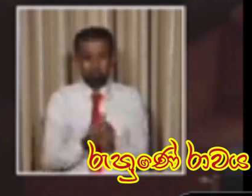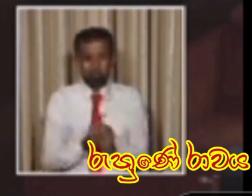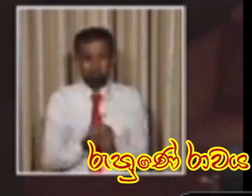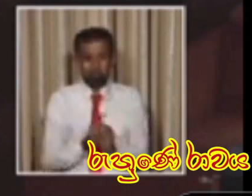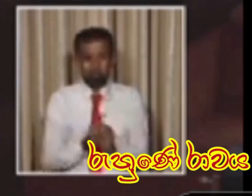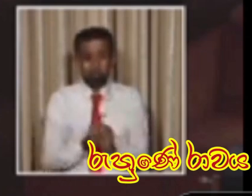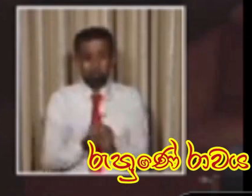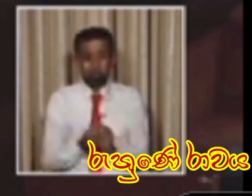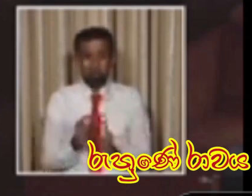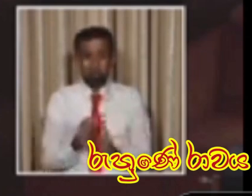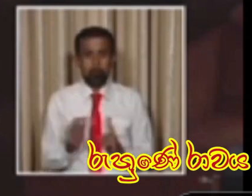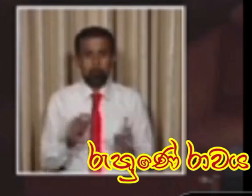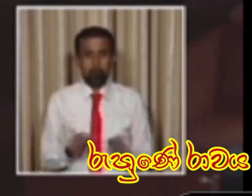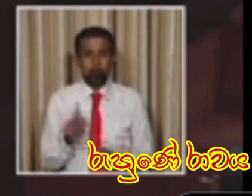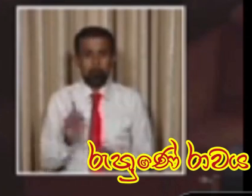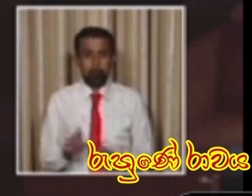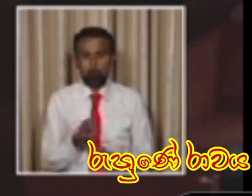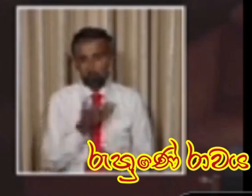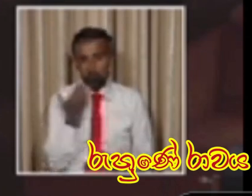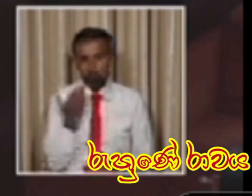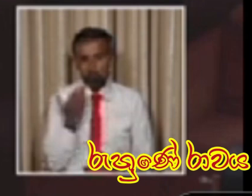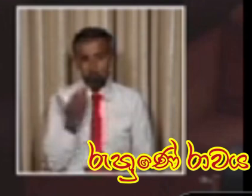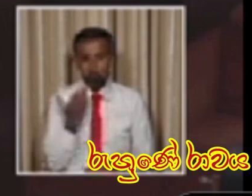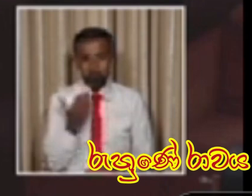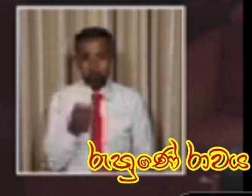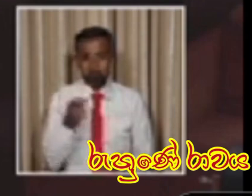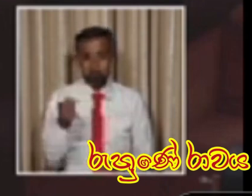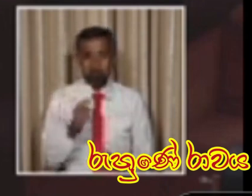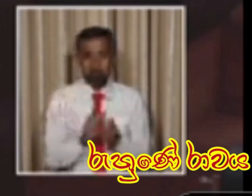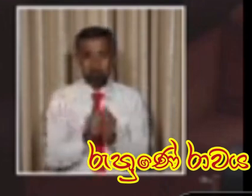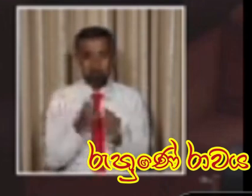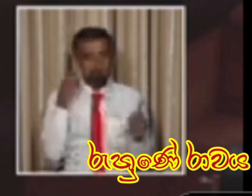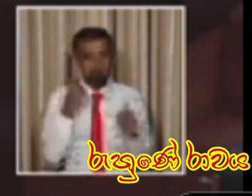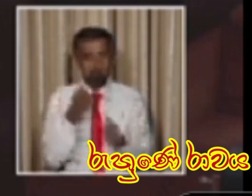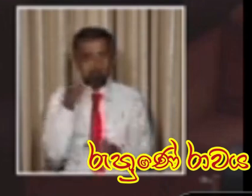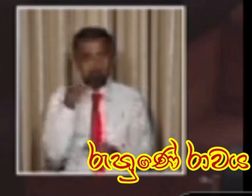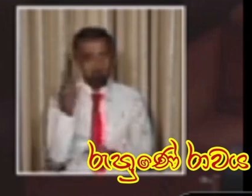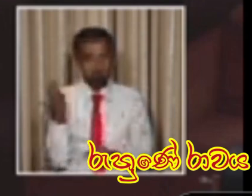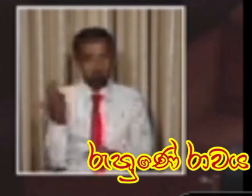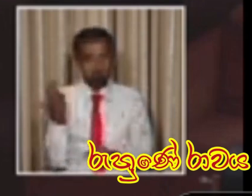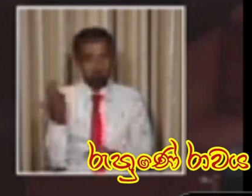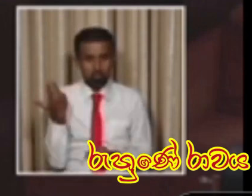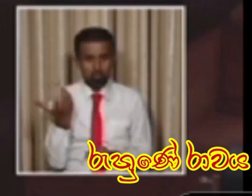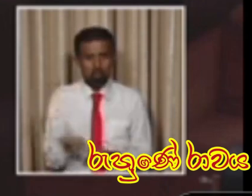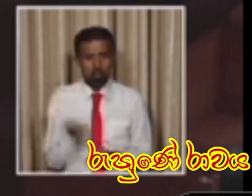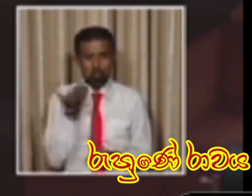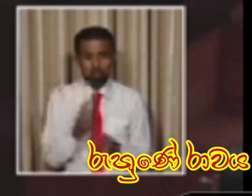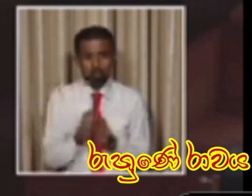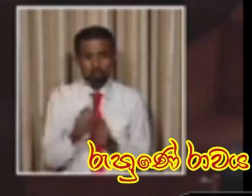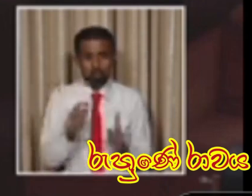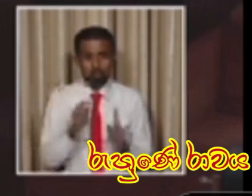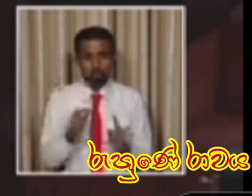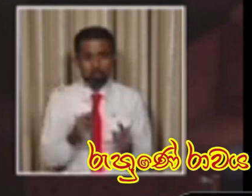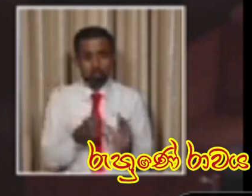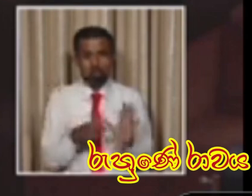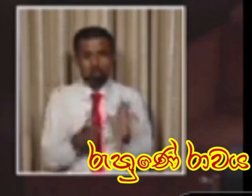ඒක පාර්ලිමේන්තුවේ සම්මත කරගන්න පුළුවන් කියන එක. ඒ නිසා මෙතුමා සංශෝධන පිළිබඳව දන්නේත් නැහැ. මේට වැඩි සංශෝධන මේ පාර්ලිමේන්තුවේ විවිධ